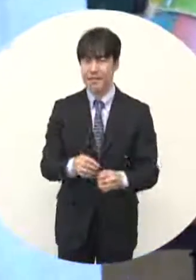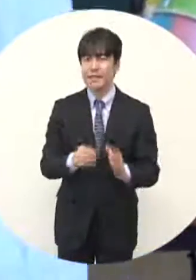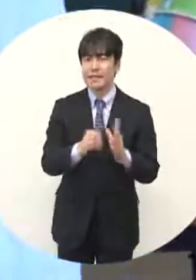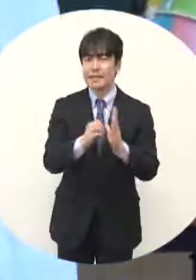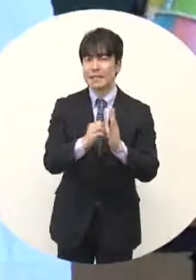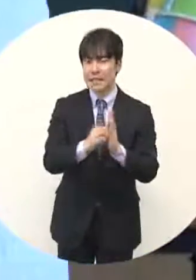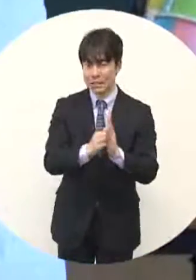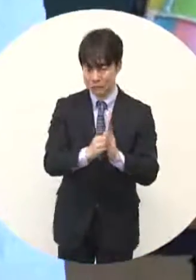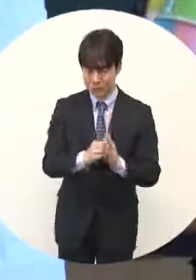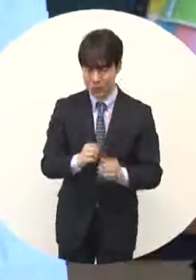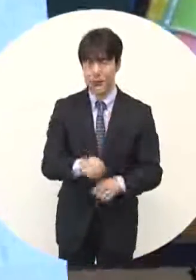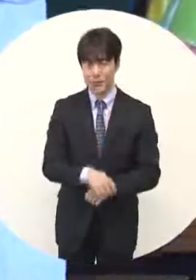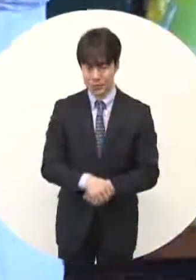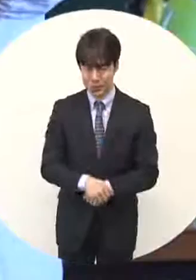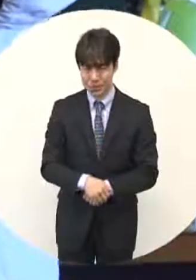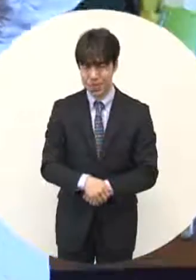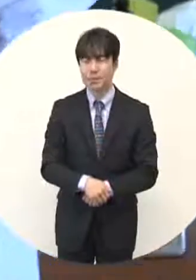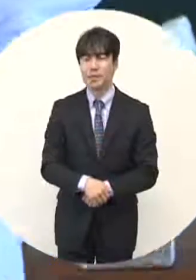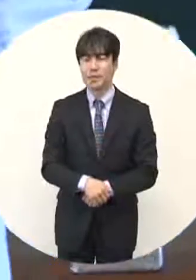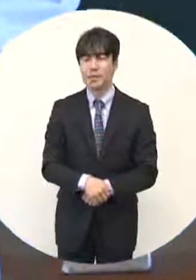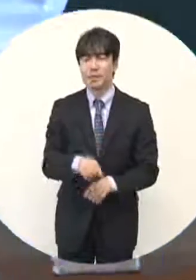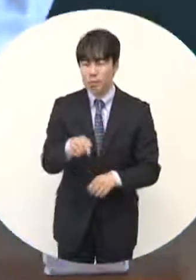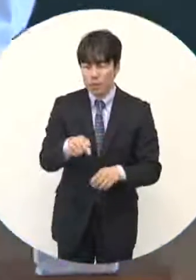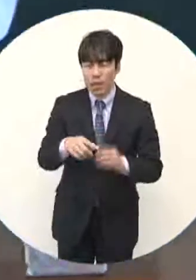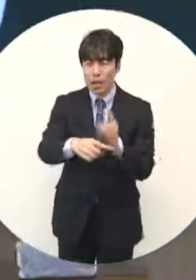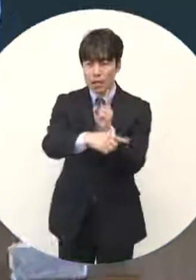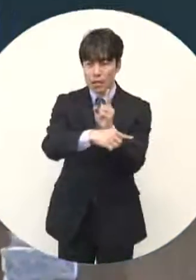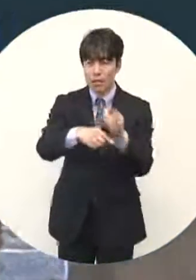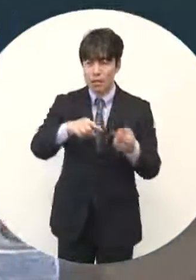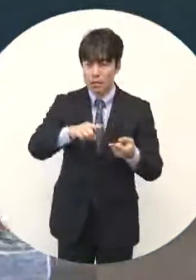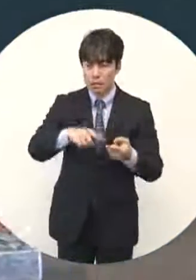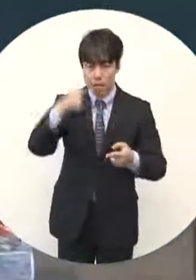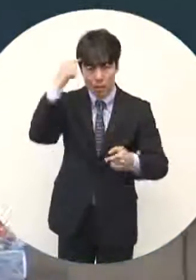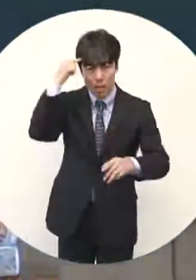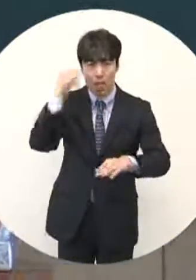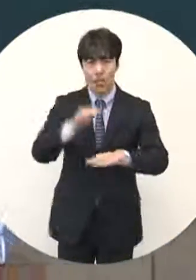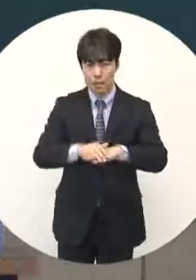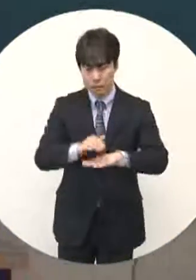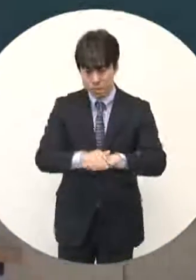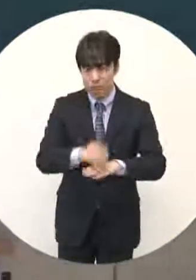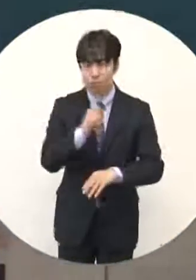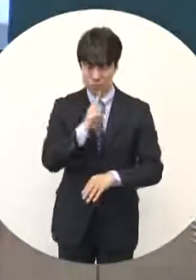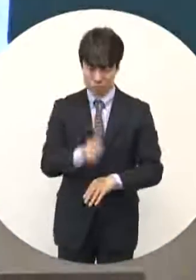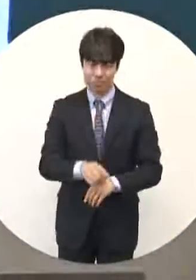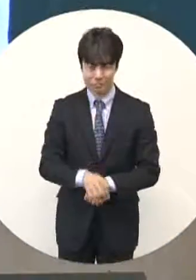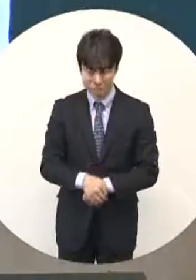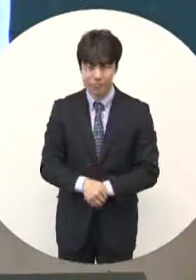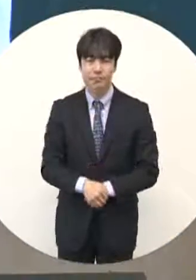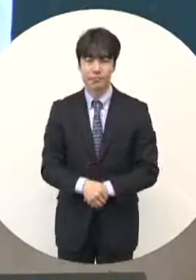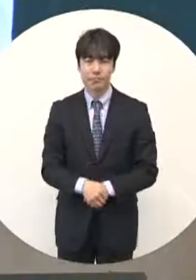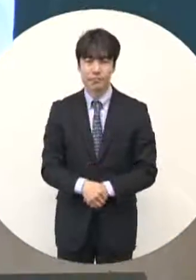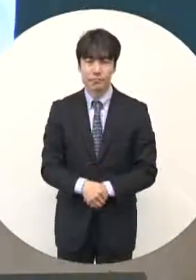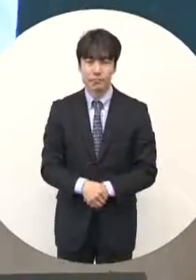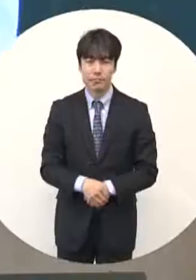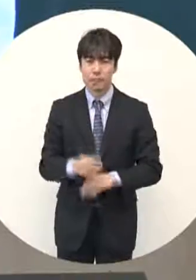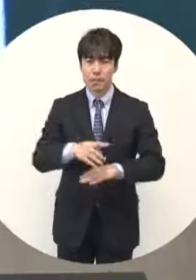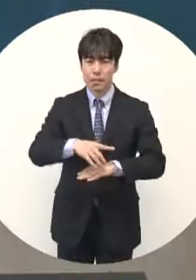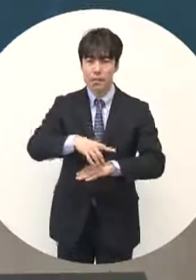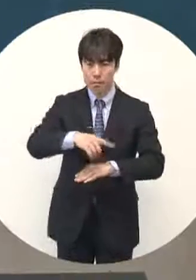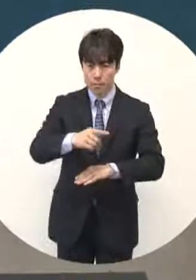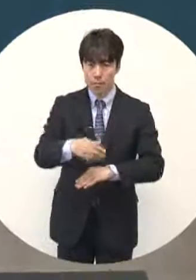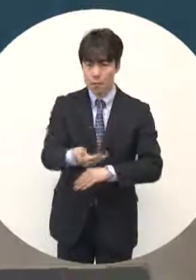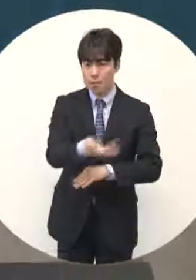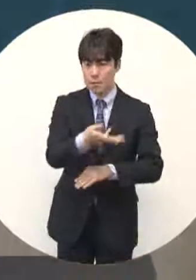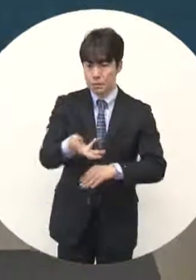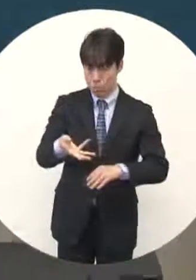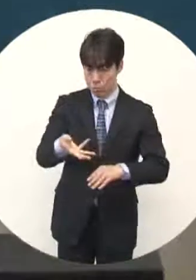石でくっついてる。ここがね、科学的な考え方。最初はね、この